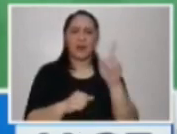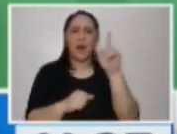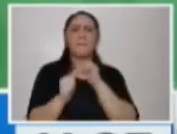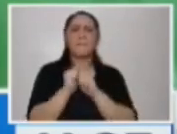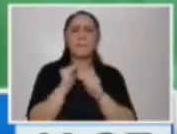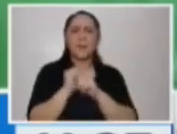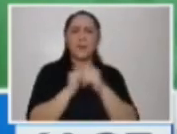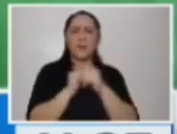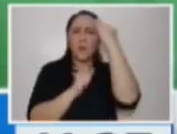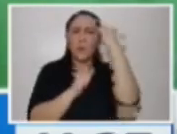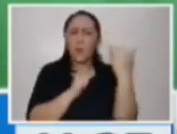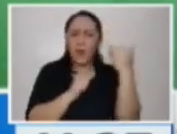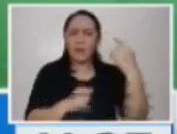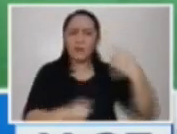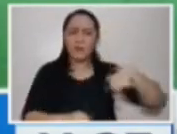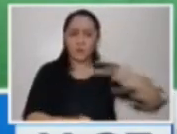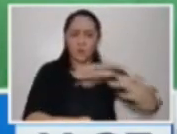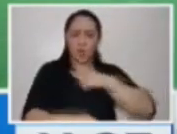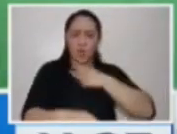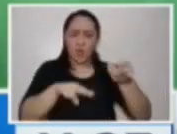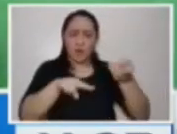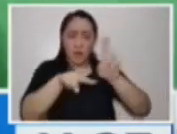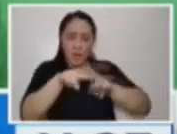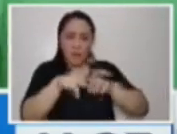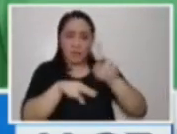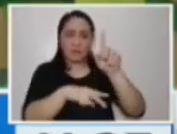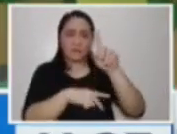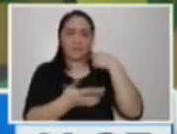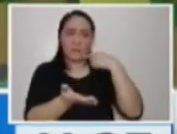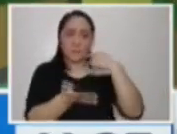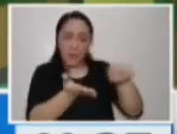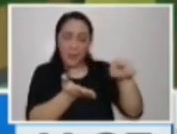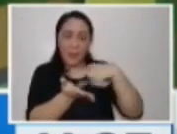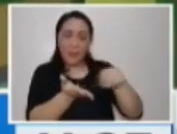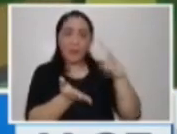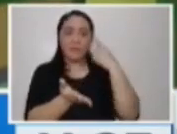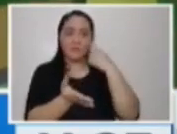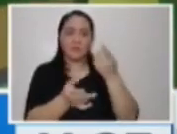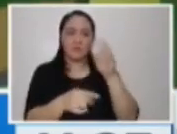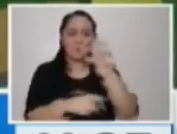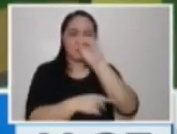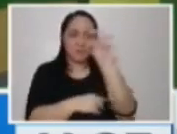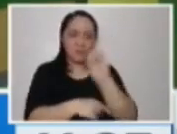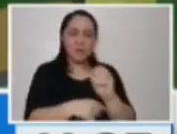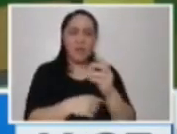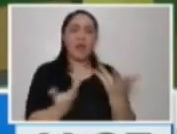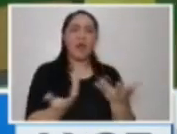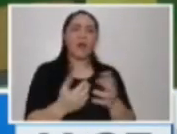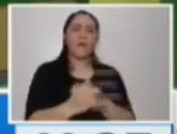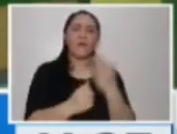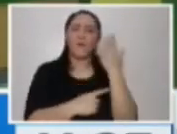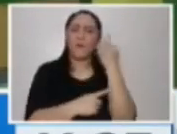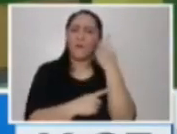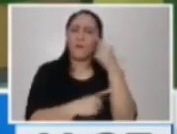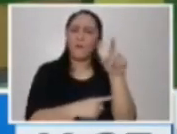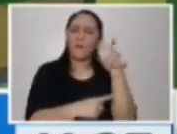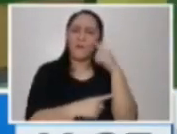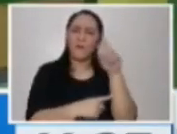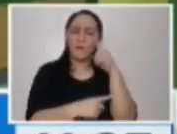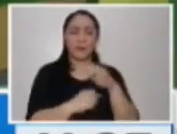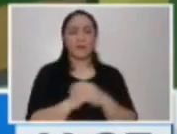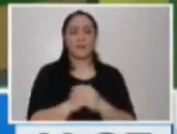benefits from PhilHealth. So, lamang yung ating mga OFWs and their dependents, kasi nandito sa Pilipinas yung mga dependents